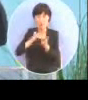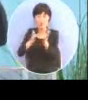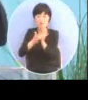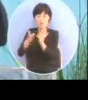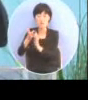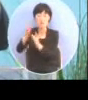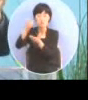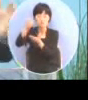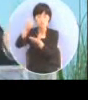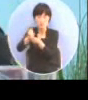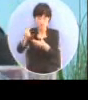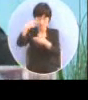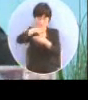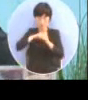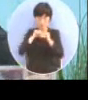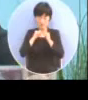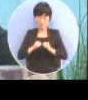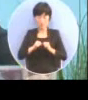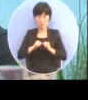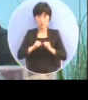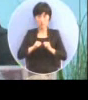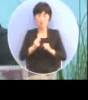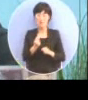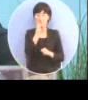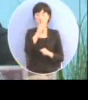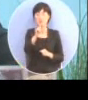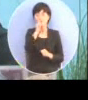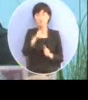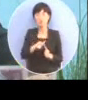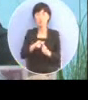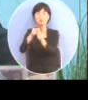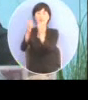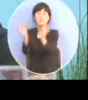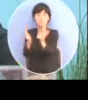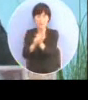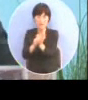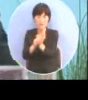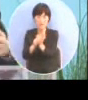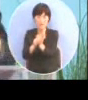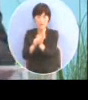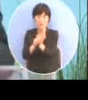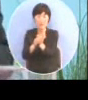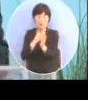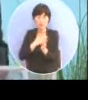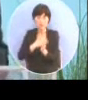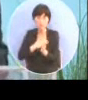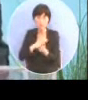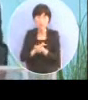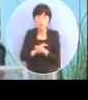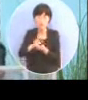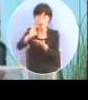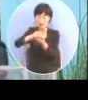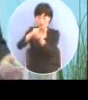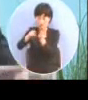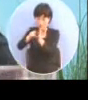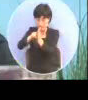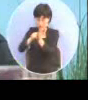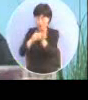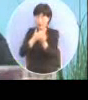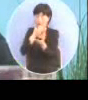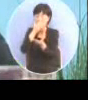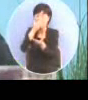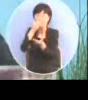Tôi cần phải trải nghiệm, cần phải có năng lực mới được cứu hay sao? Không phải, có nghĩa ai có Đấng Christ thì người đó được cứu. 여러분이 그리스도의 감격이 그리스도 믿어지는